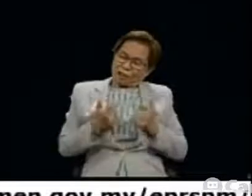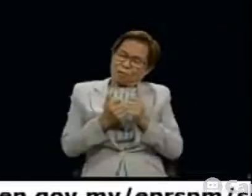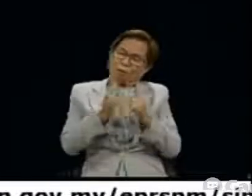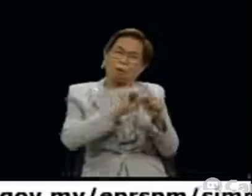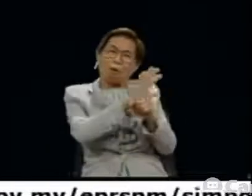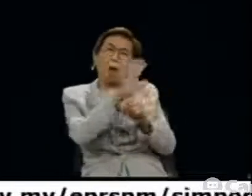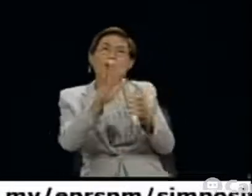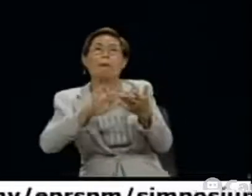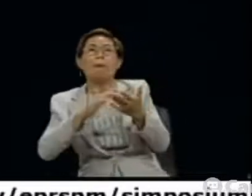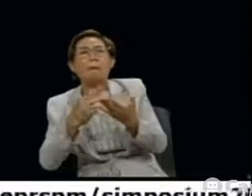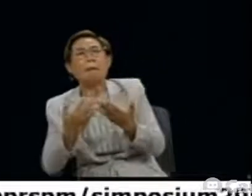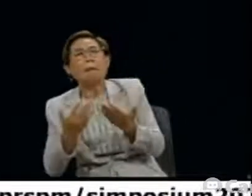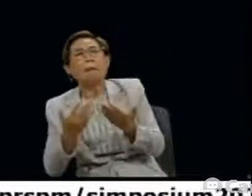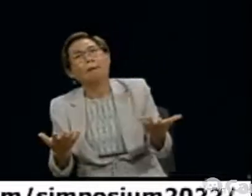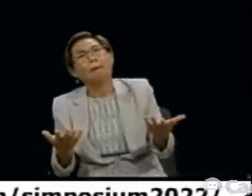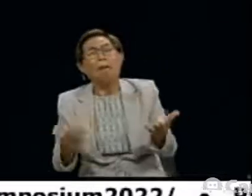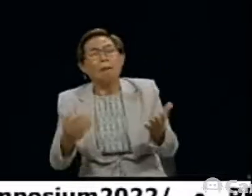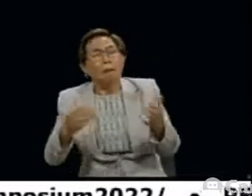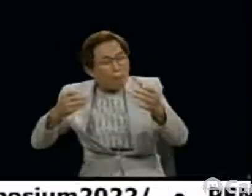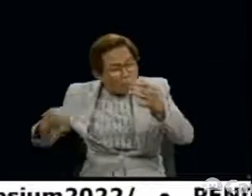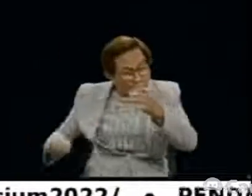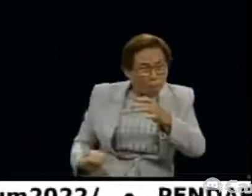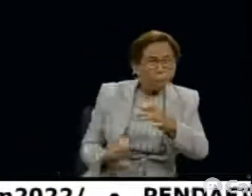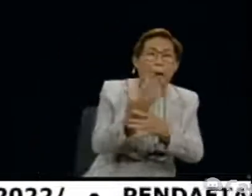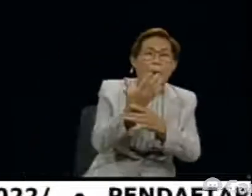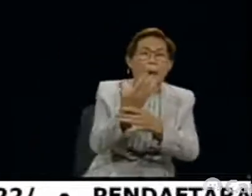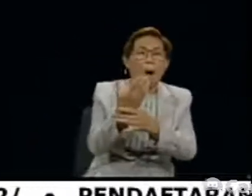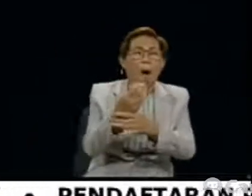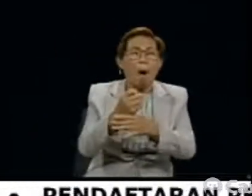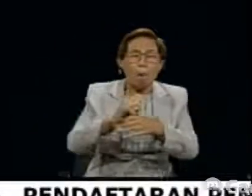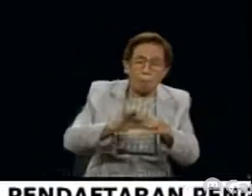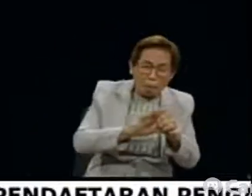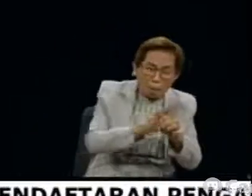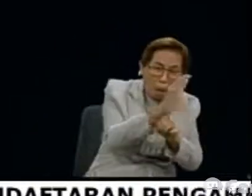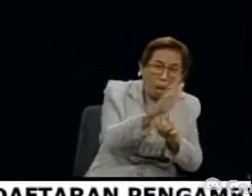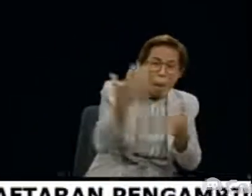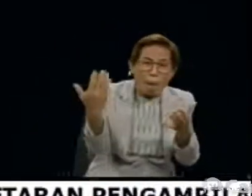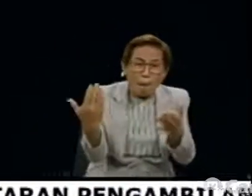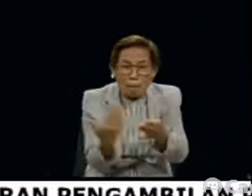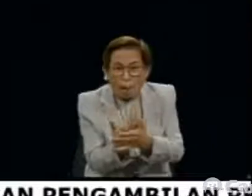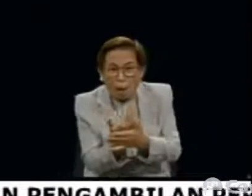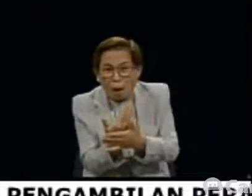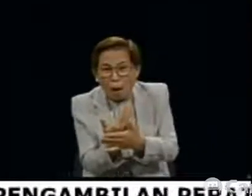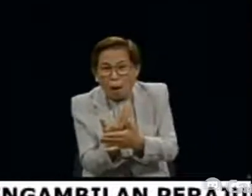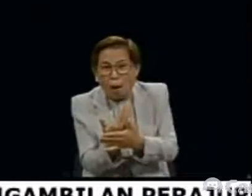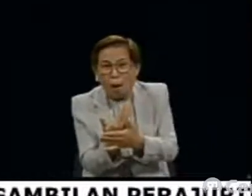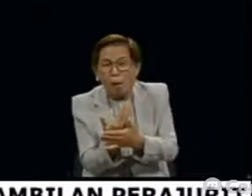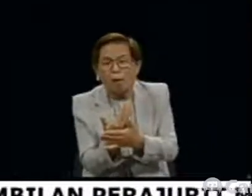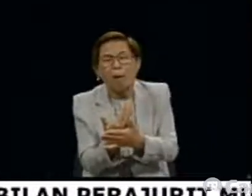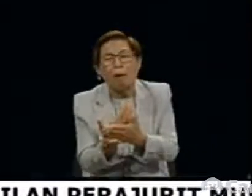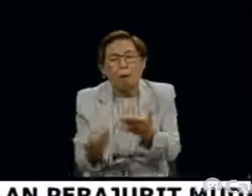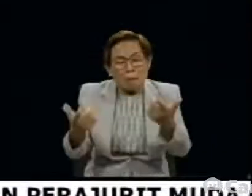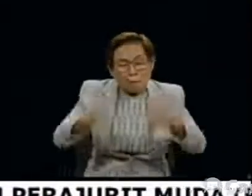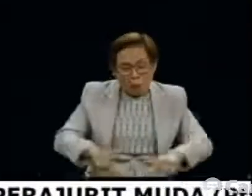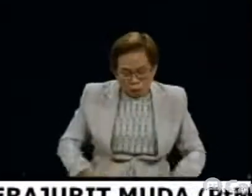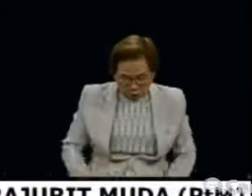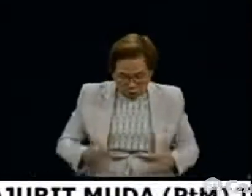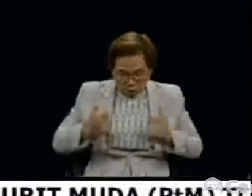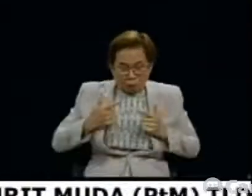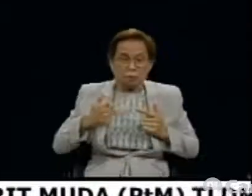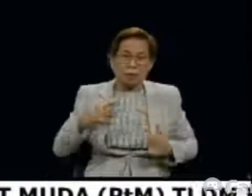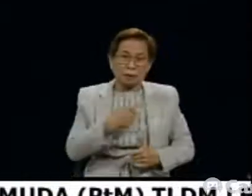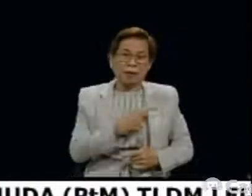ombak-ombak susulan yang ke cetus daripada tsunami pandemic baru saja tiba ke pantai kehidupan kitab dan hidup